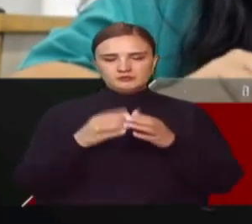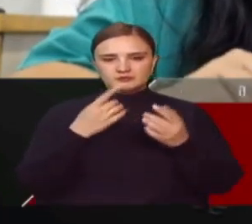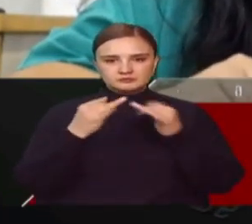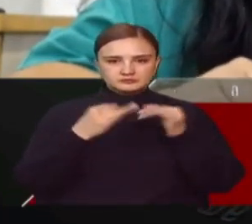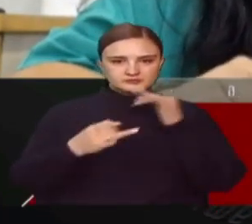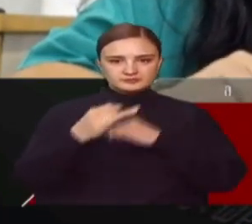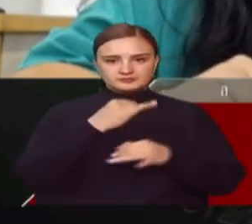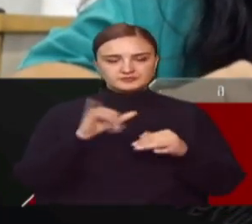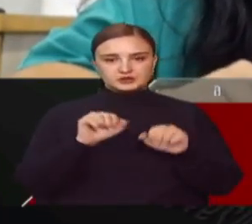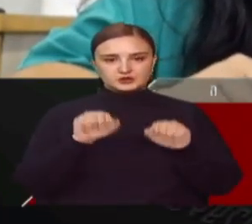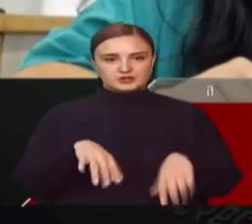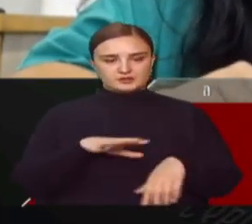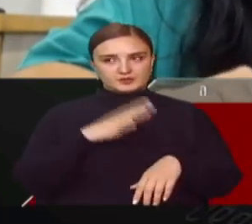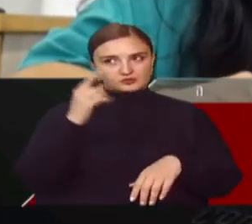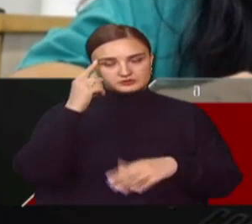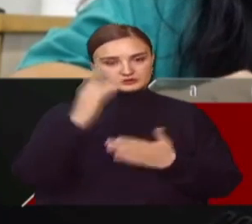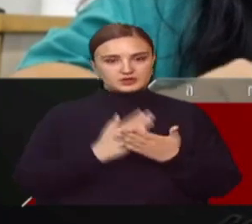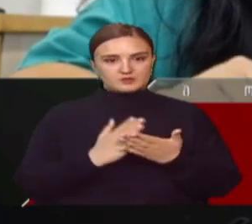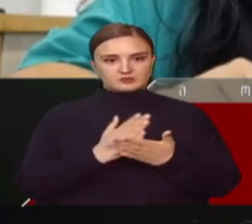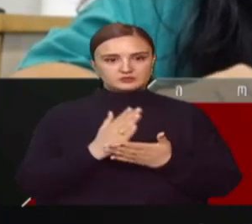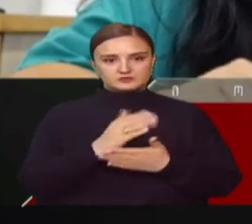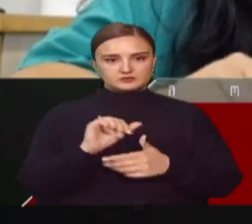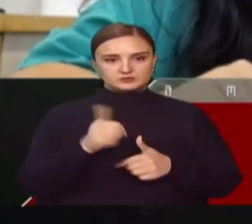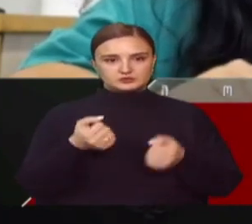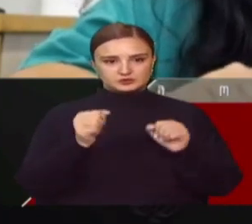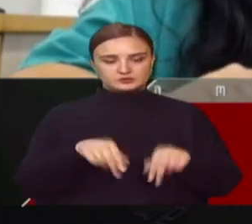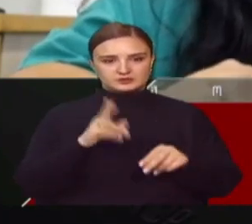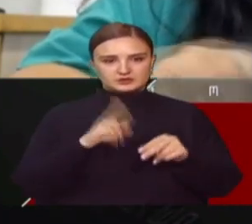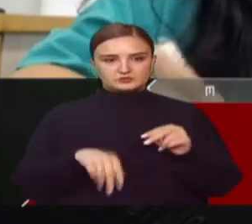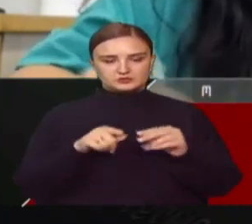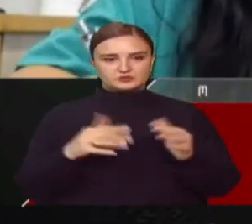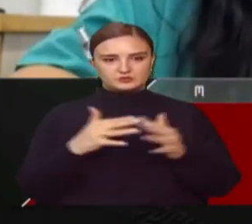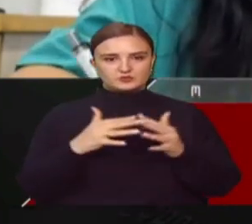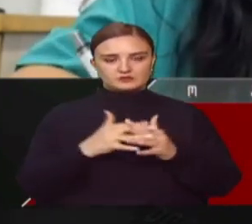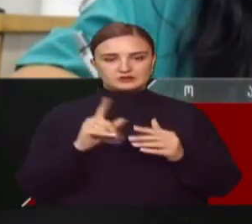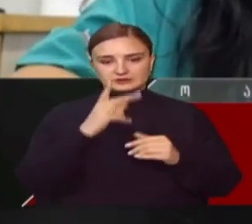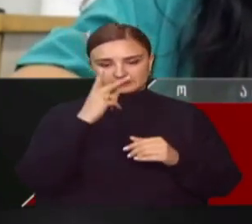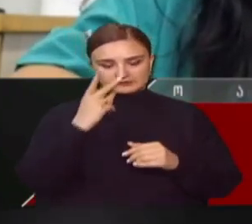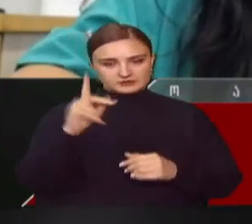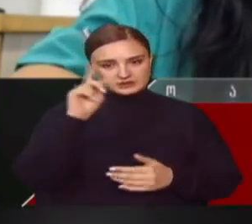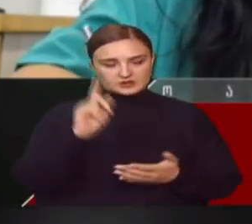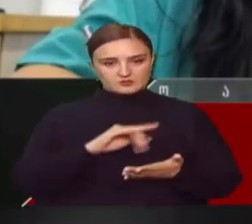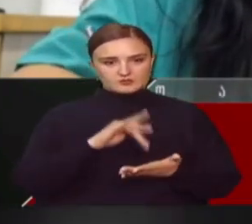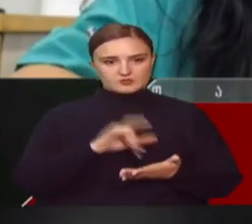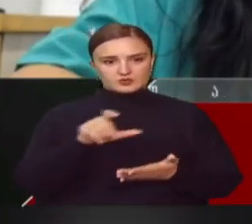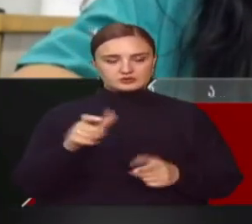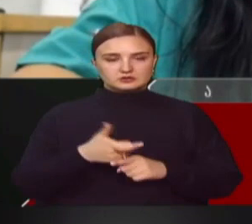არის საჩეილება იყოს გამოსავალი, როგორ შეიძლება დასრულდეს ეს კონფლიქტი, რაში ხედავენ ისრაელის მოქალაქეები?